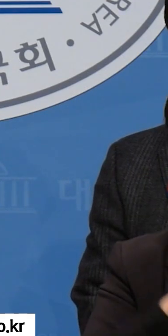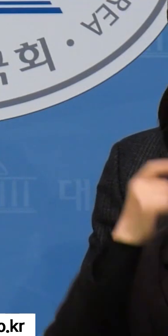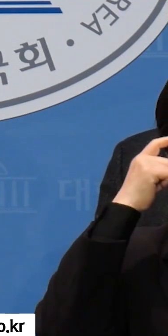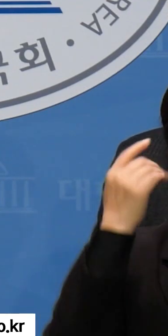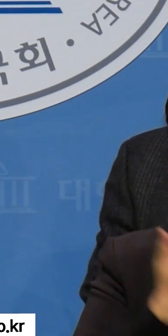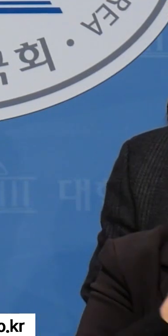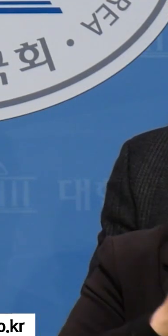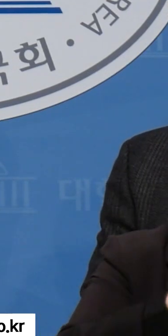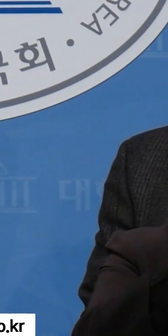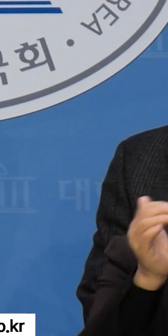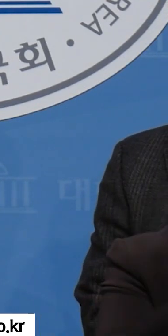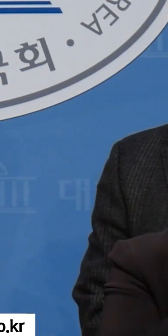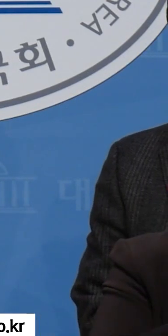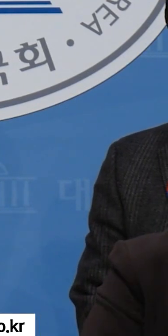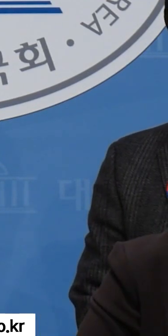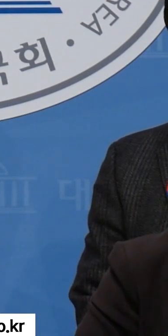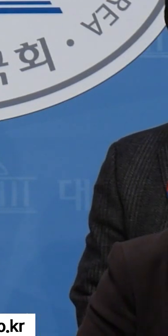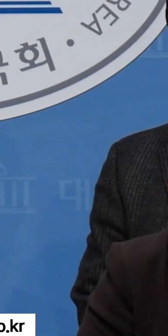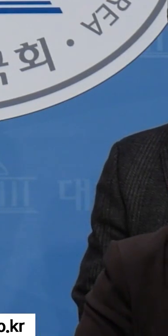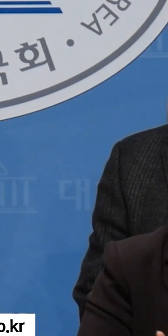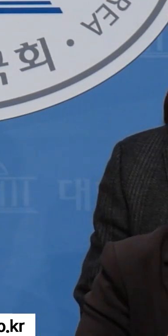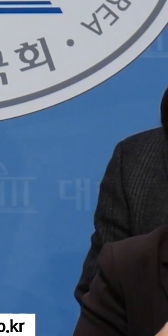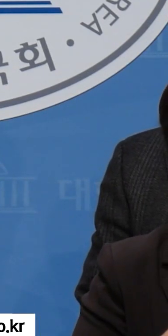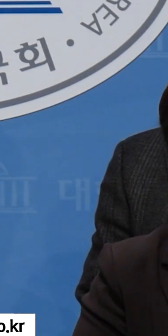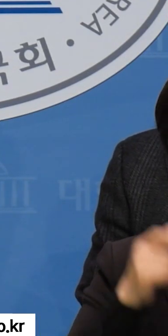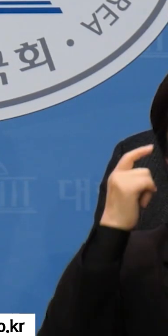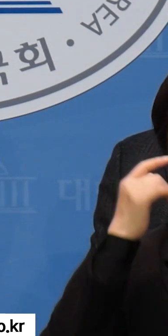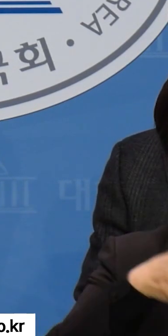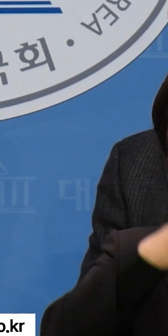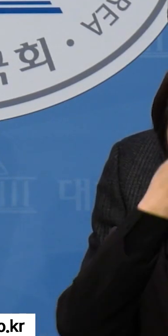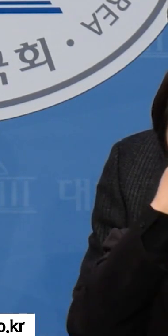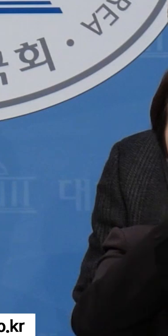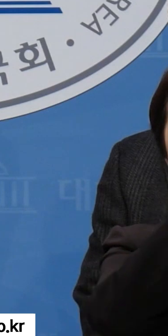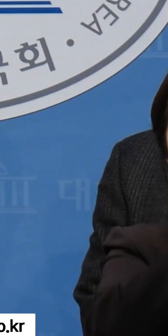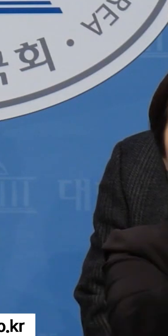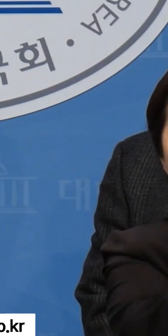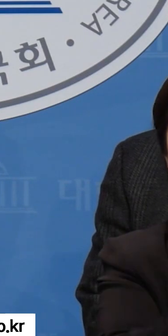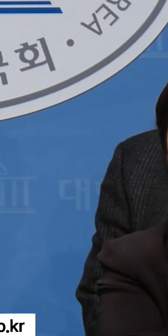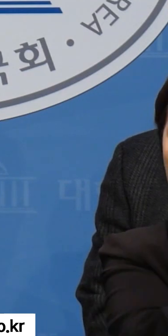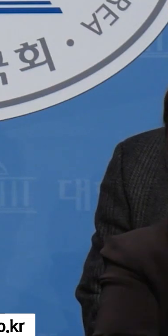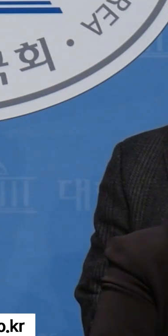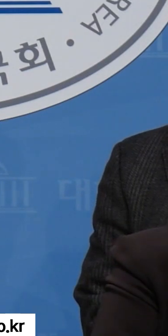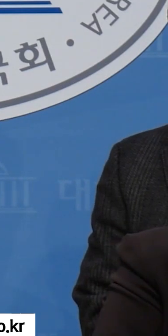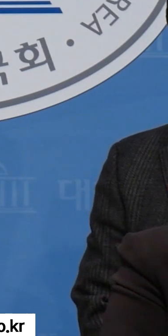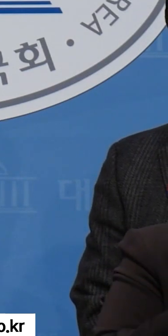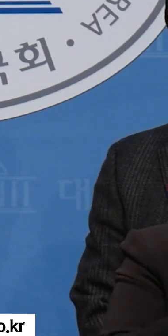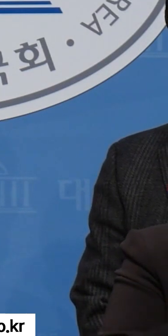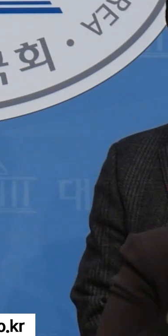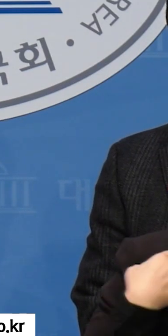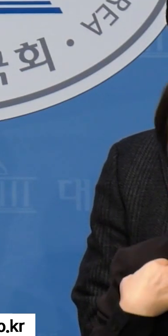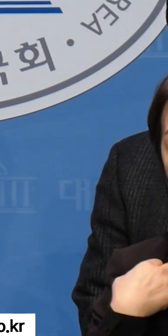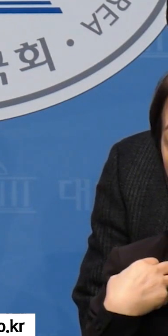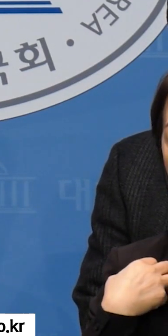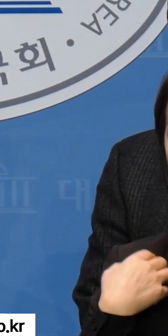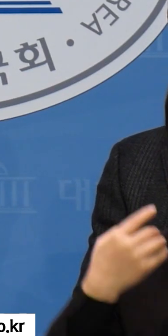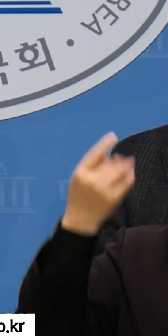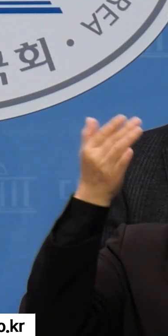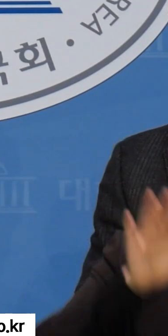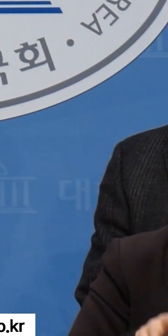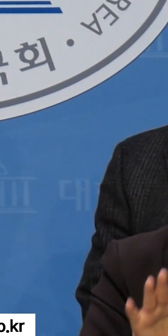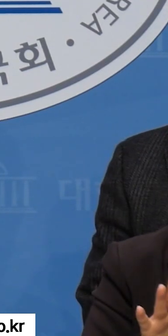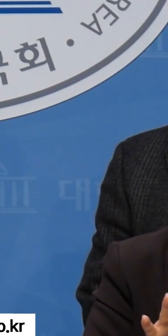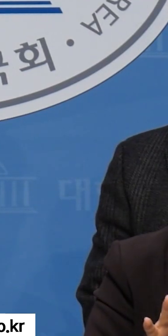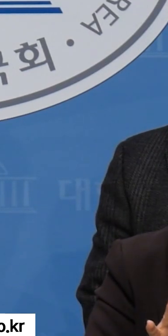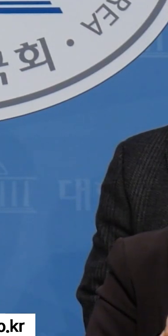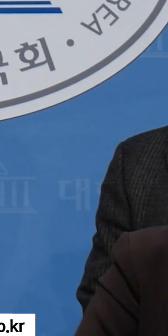박사과정을 끝냈습니다. 이제는 쌓여있는 학자금 대출이 걱정입니다. 하지만 멋진 나보다 더 나은 우리가